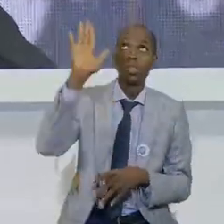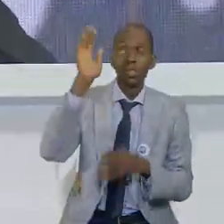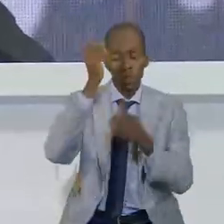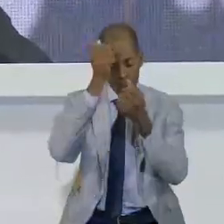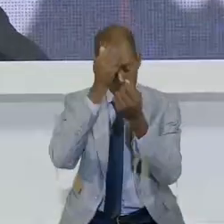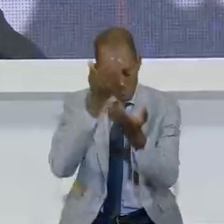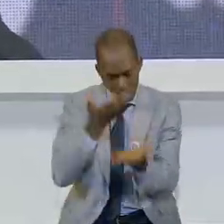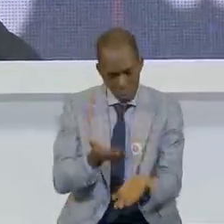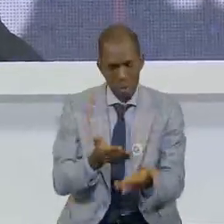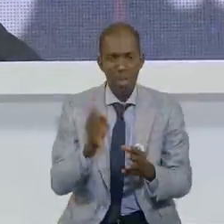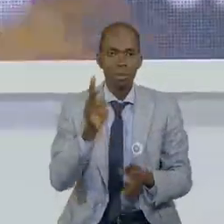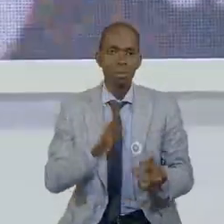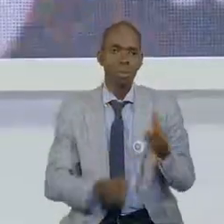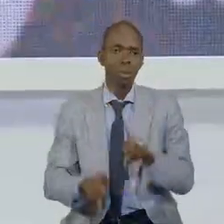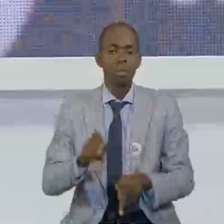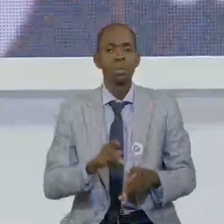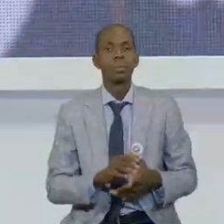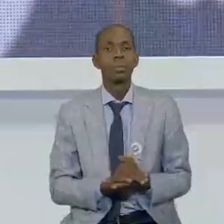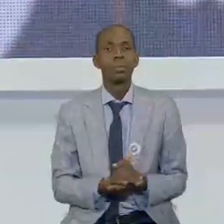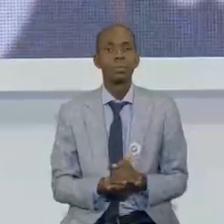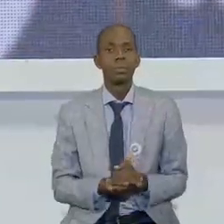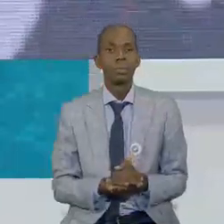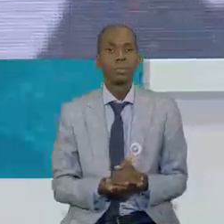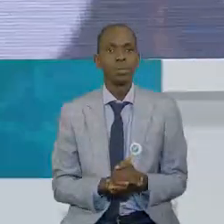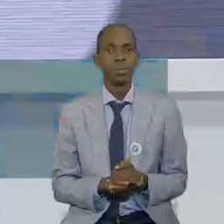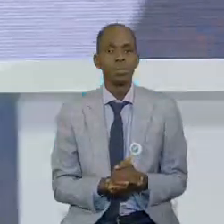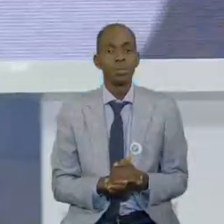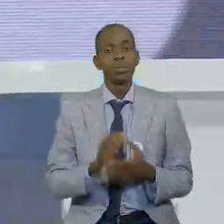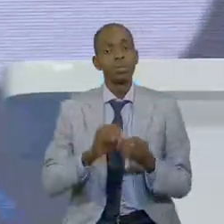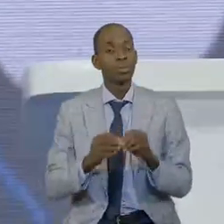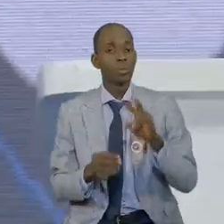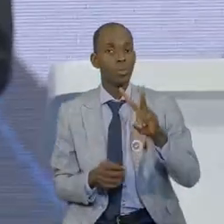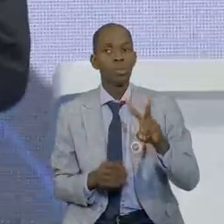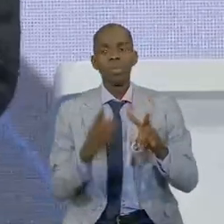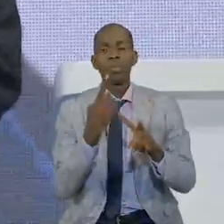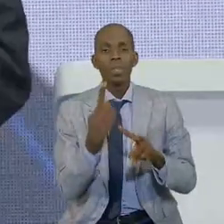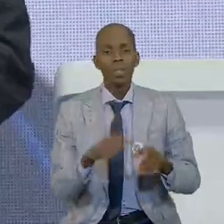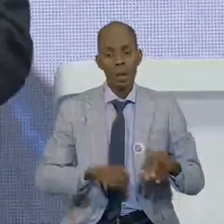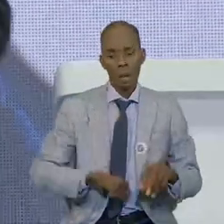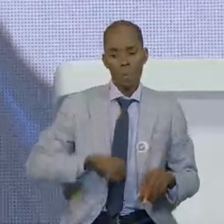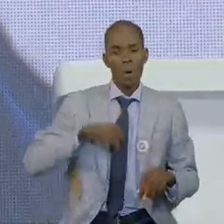promesse présente adressée à son peuple obéissant. Number two, the proud people